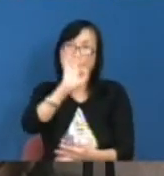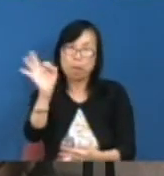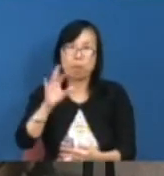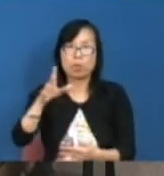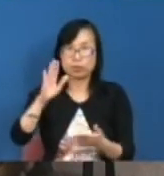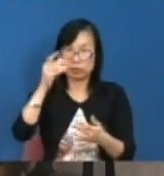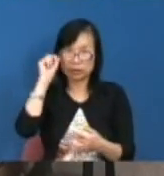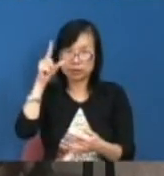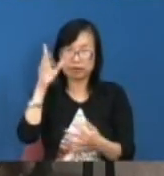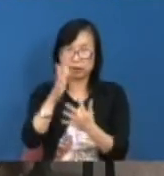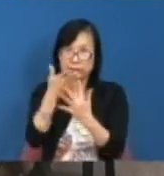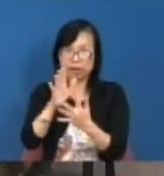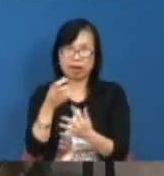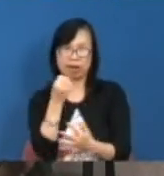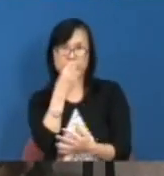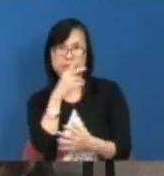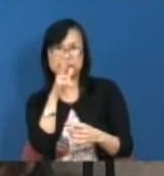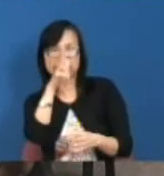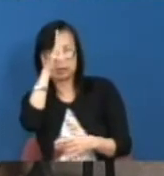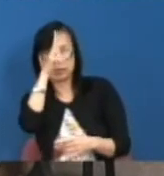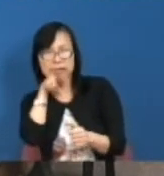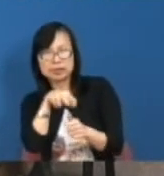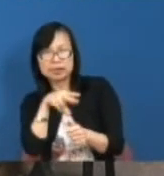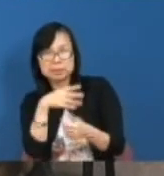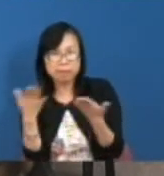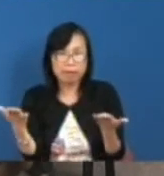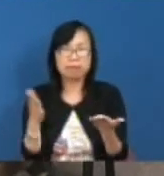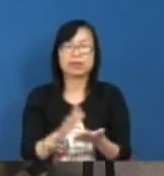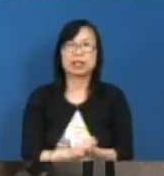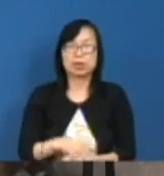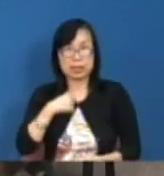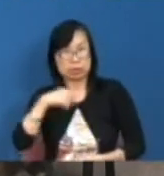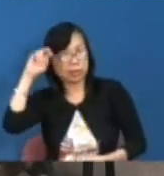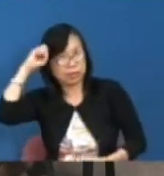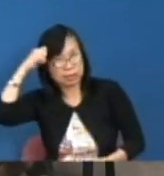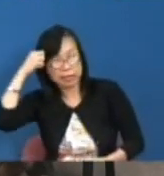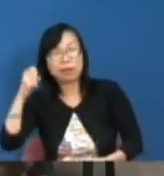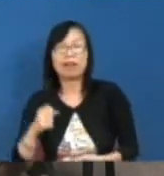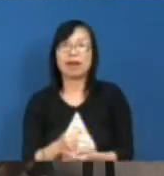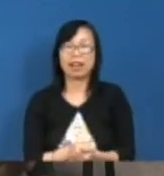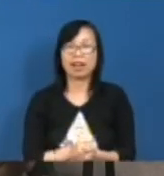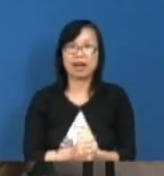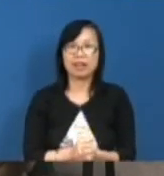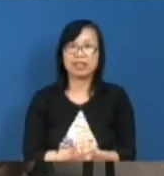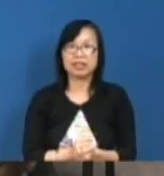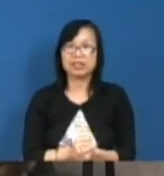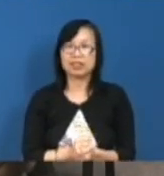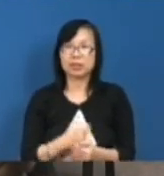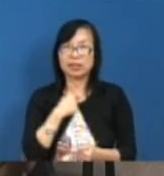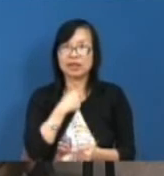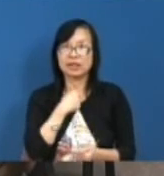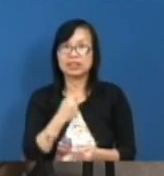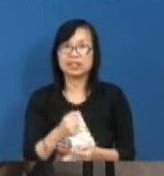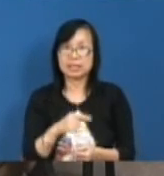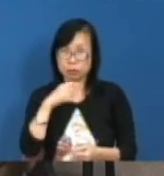你就不知道不明白為何香港政治搞成這樣。所以呢，如果你要研究或者要理解香港政治的話，那 你要 找幾個人，找拉康啊，